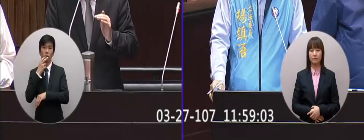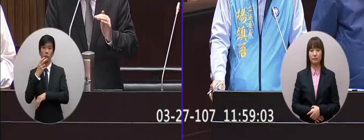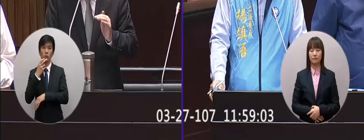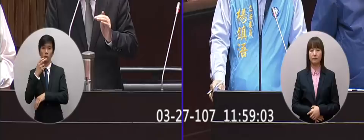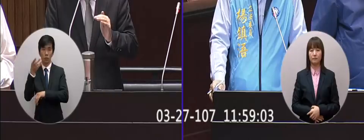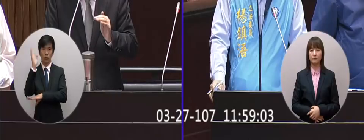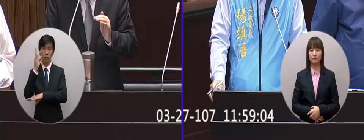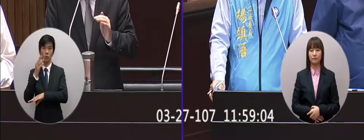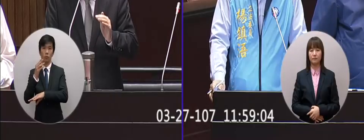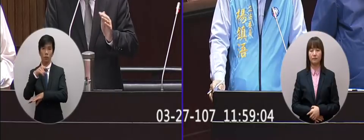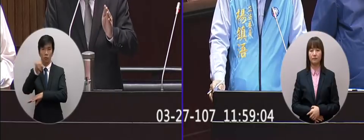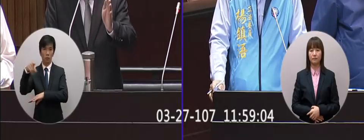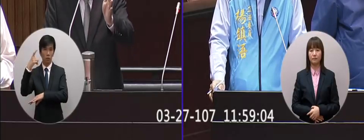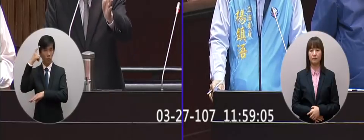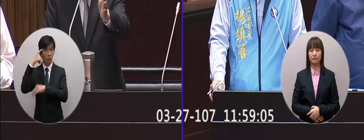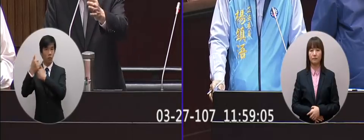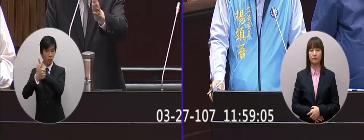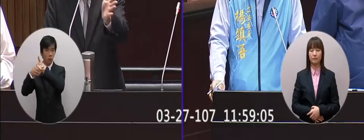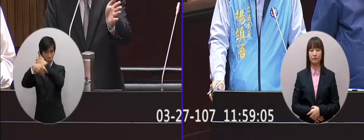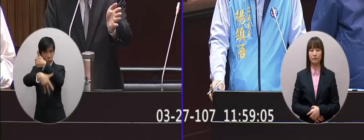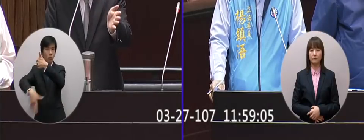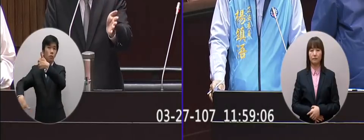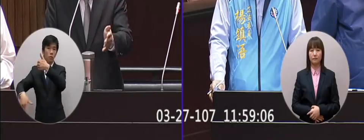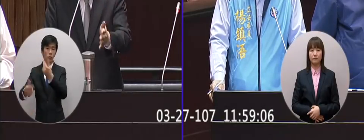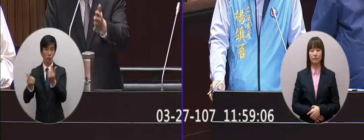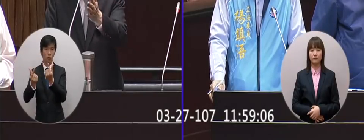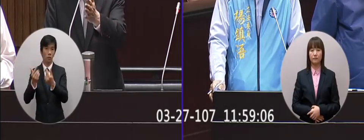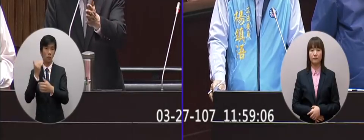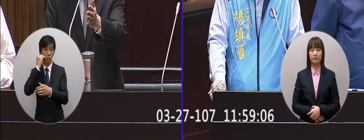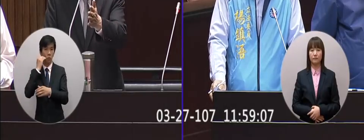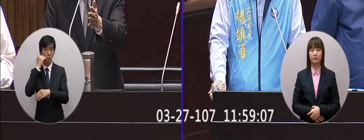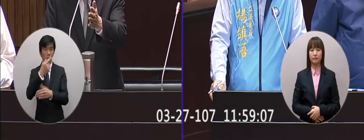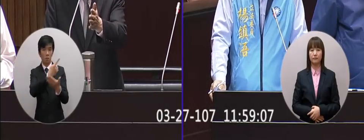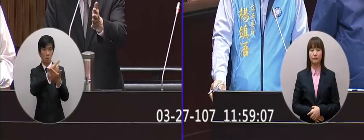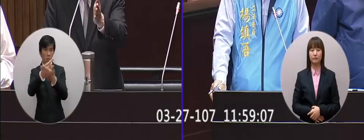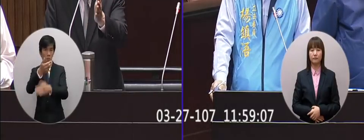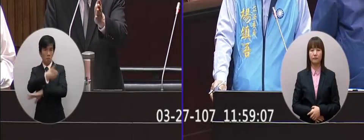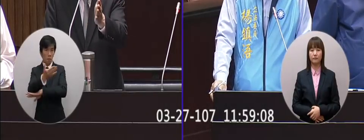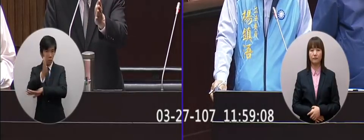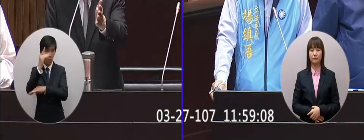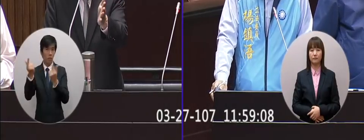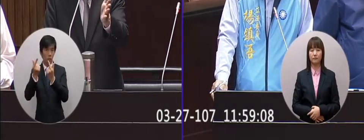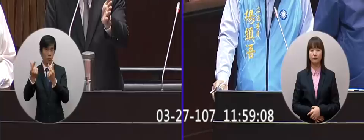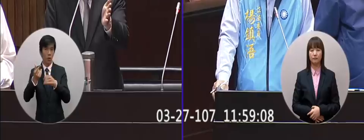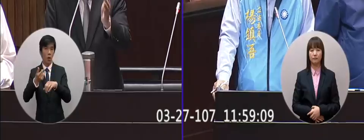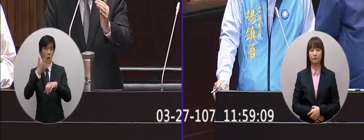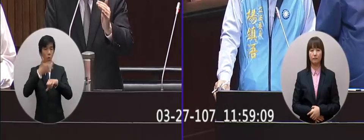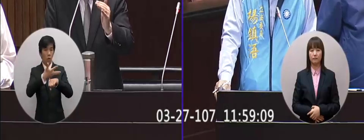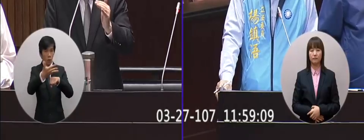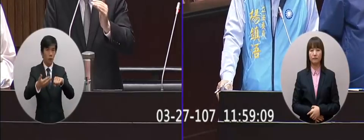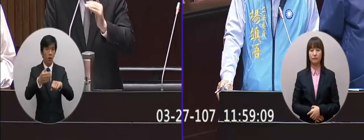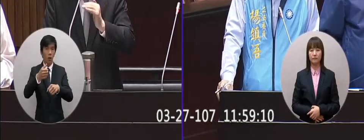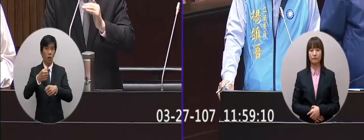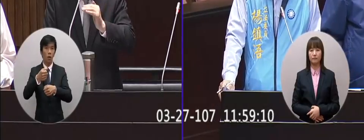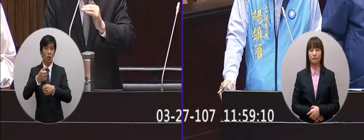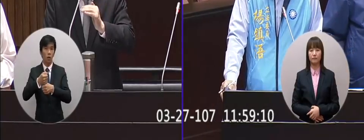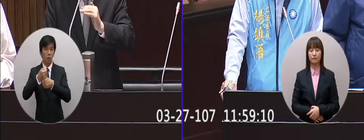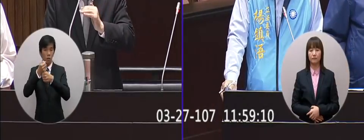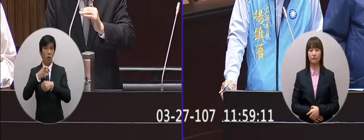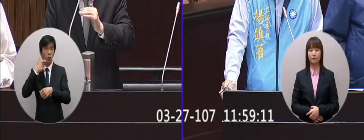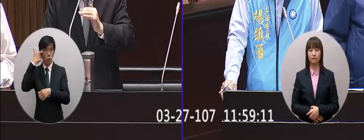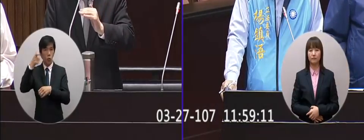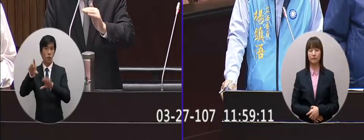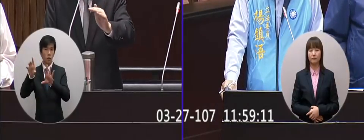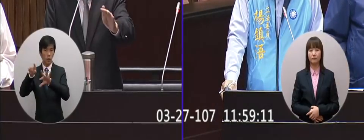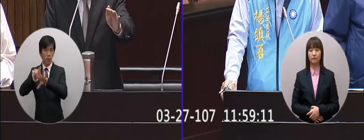个体制啦，啊，比如说每一个县市啊，这个不管是澎湖、妈祖跟金门，其实都有